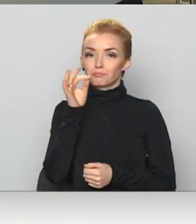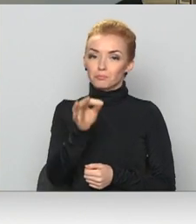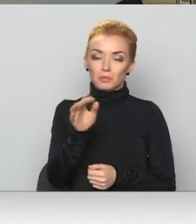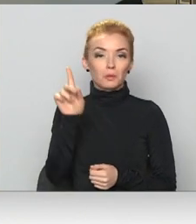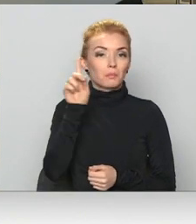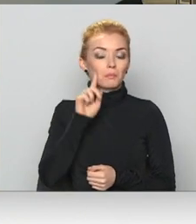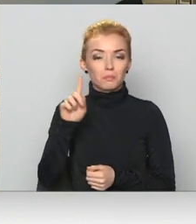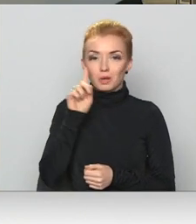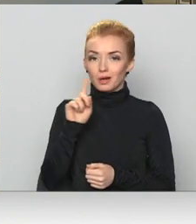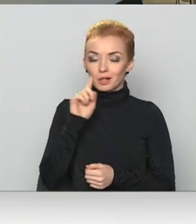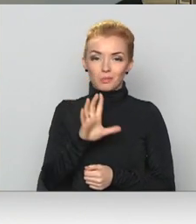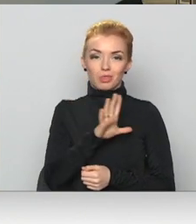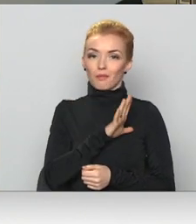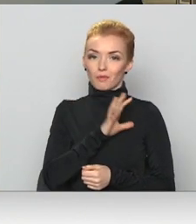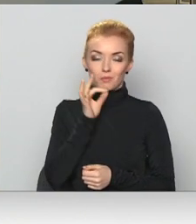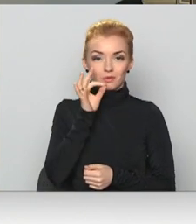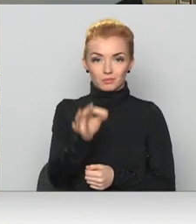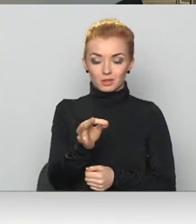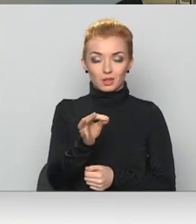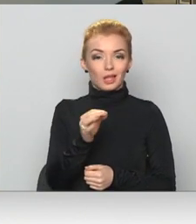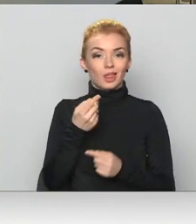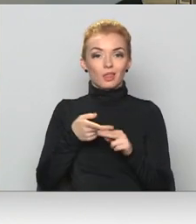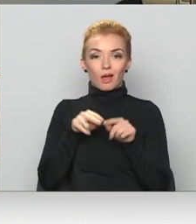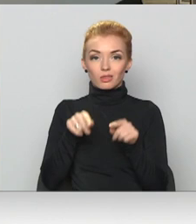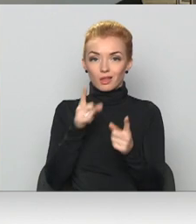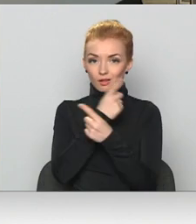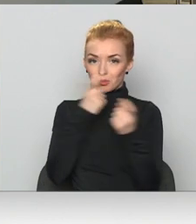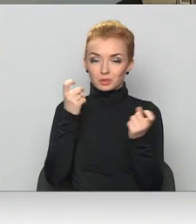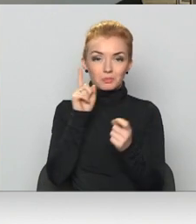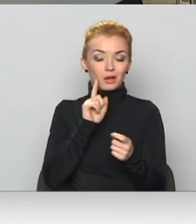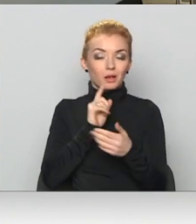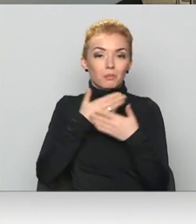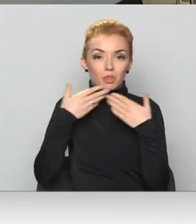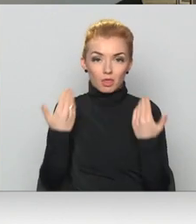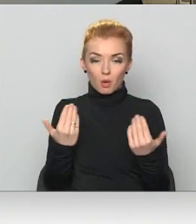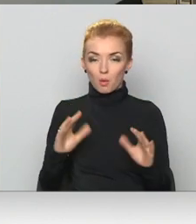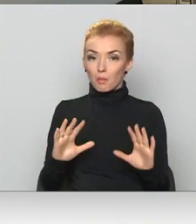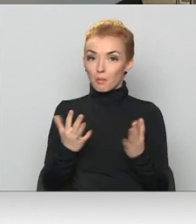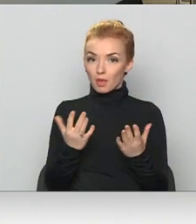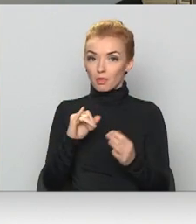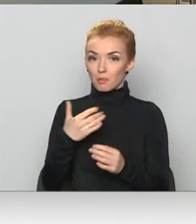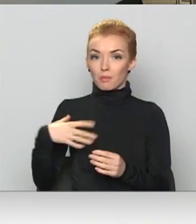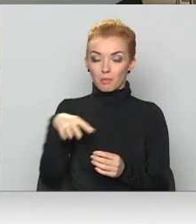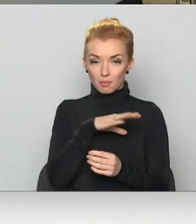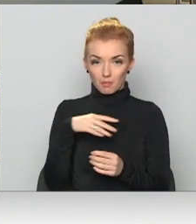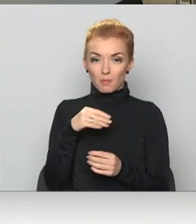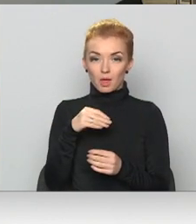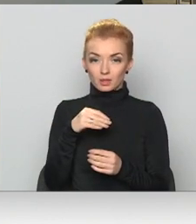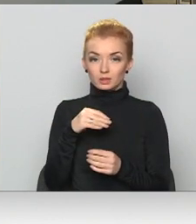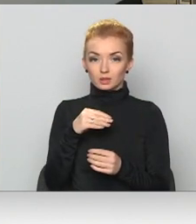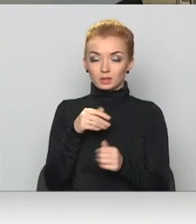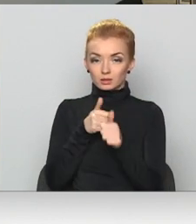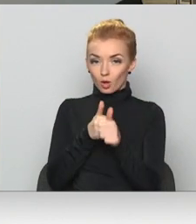Pagaidām es to tev nevaru apstiprināt, man šādas informācijas nav, bet tomēr, ja mēs vadāmies pēc tā,